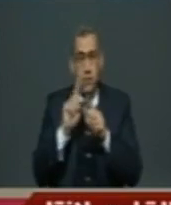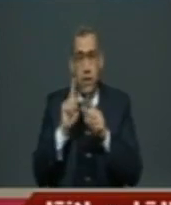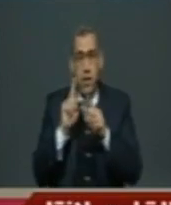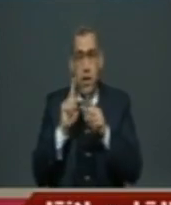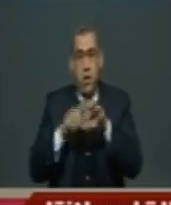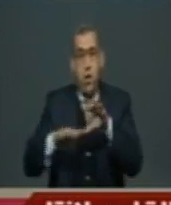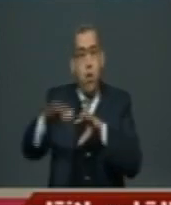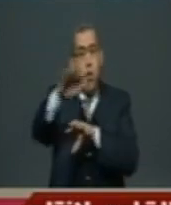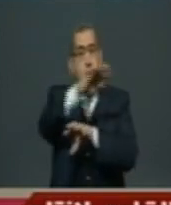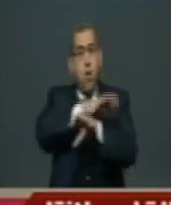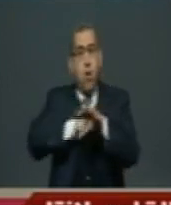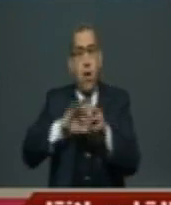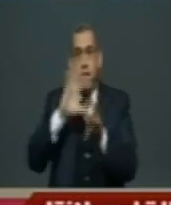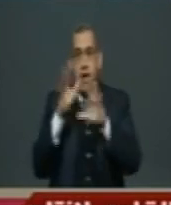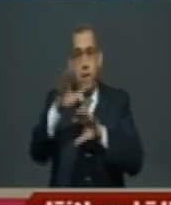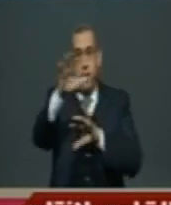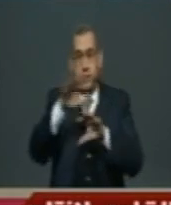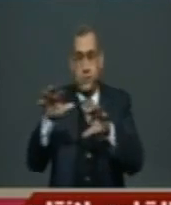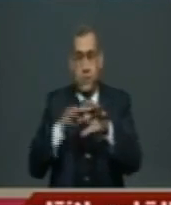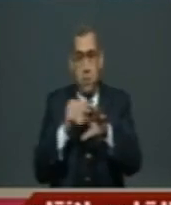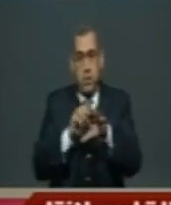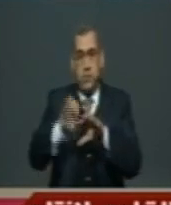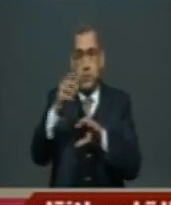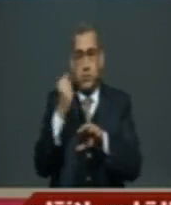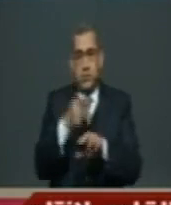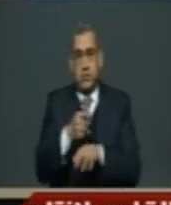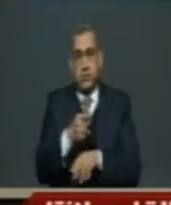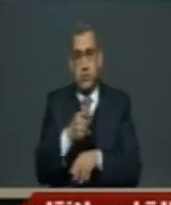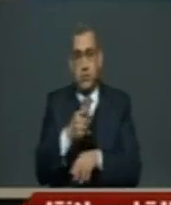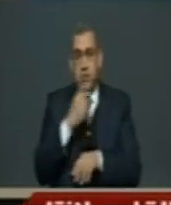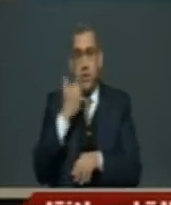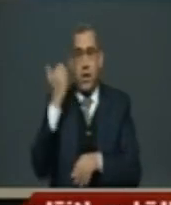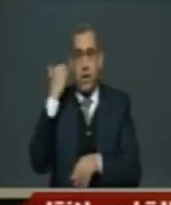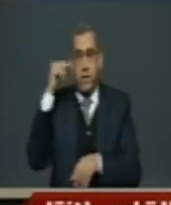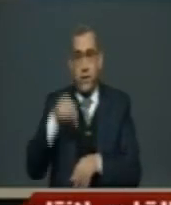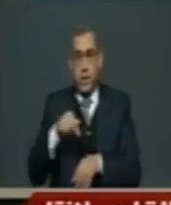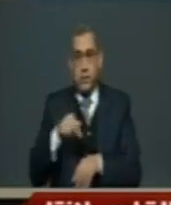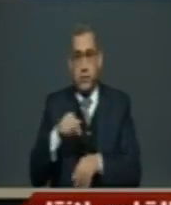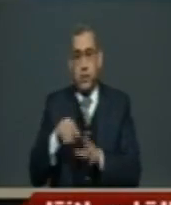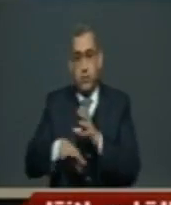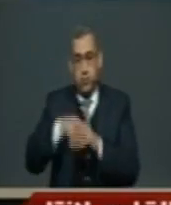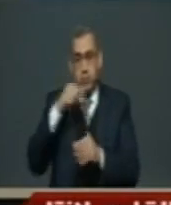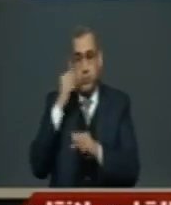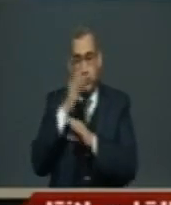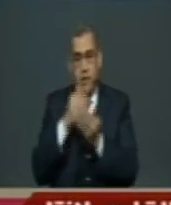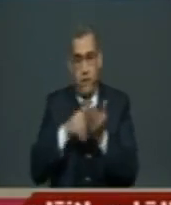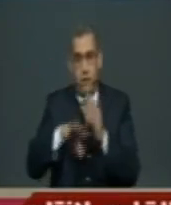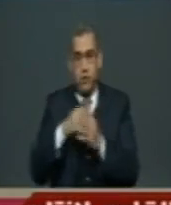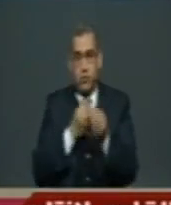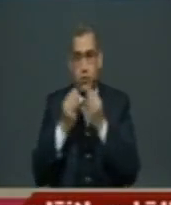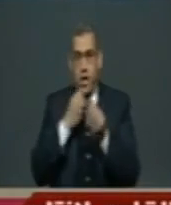كلها وللعالم لو امكن، مش كده يا دكتور علي؟ هناك حوار لعمل مثل هذا الموضوع. ما انا الحوار لما